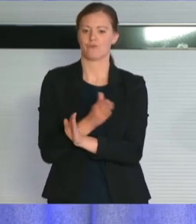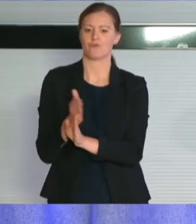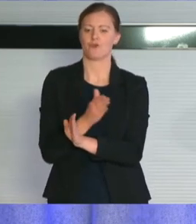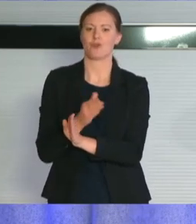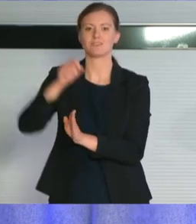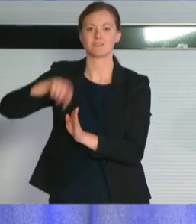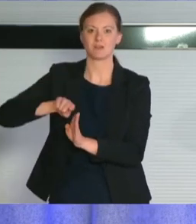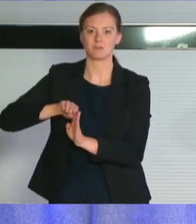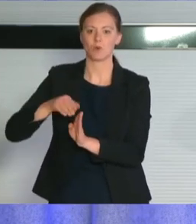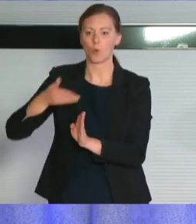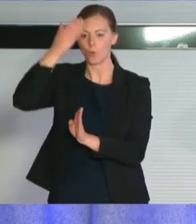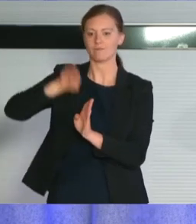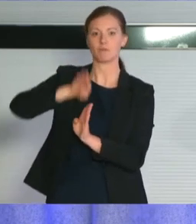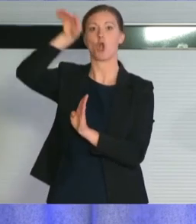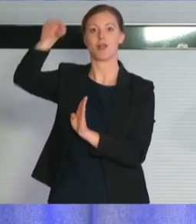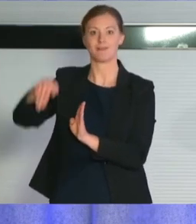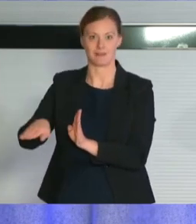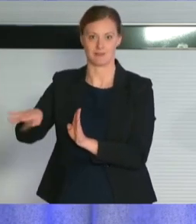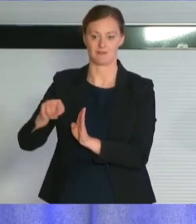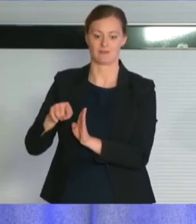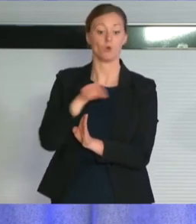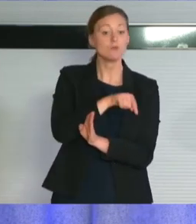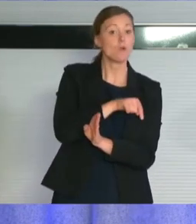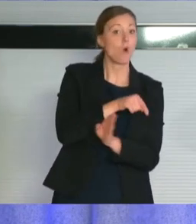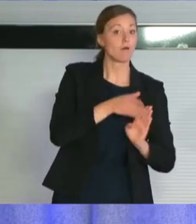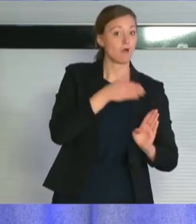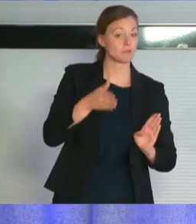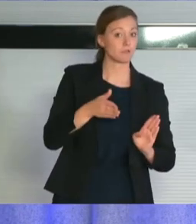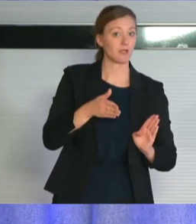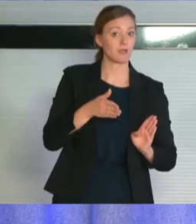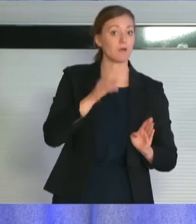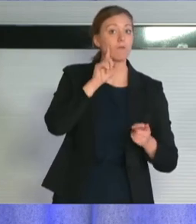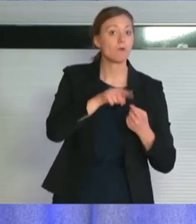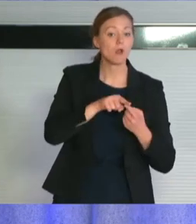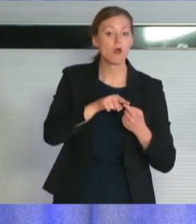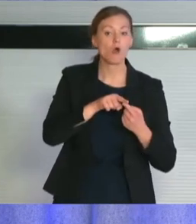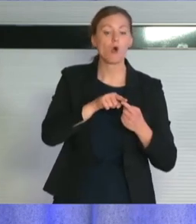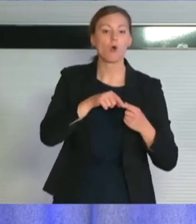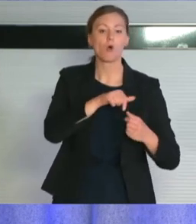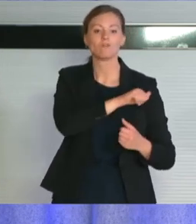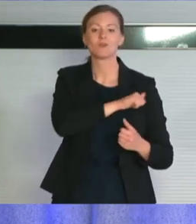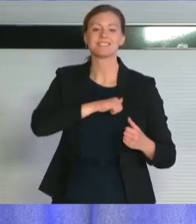hovedbølgen av epidemien. Og i denne fasen så gjelder det å forsinke oppstarten av epidemien.